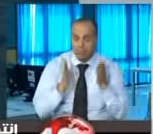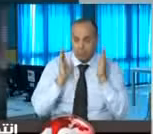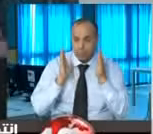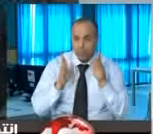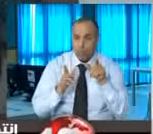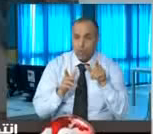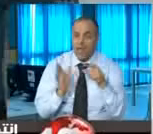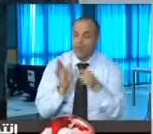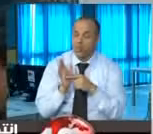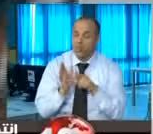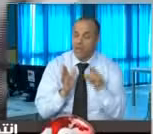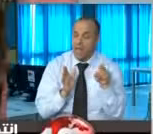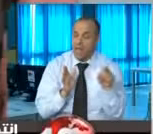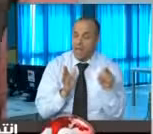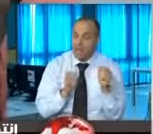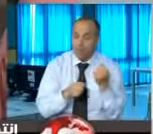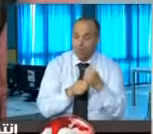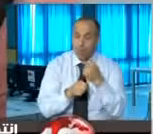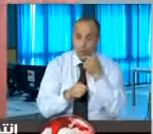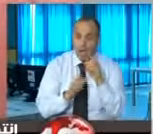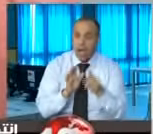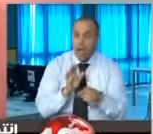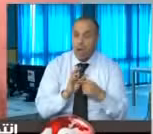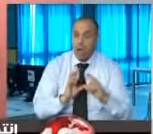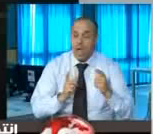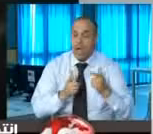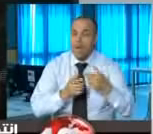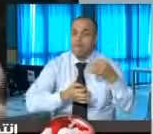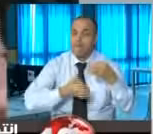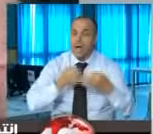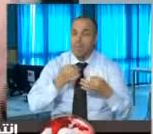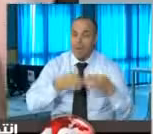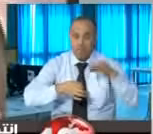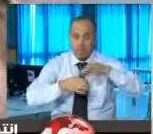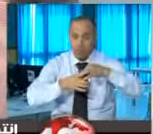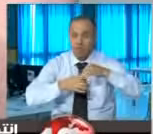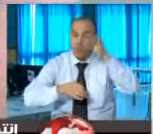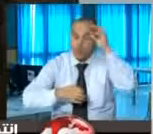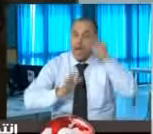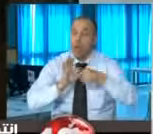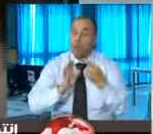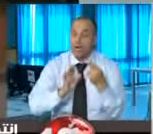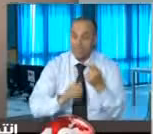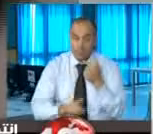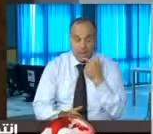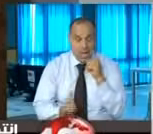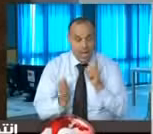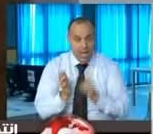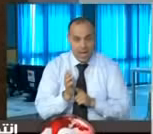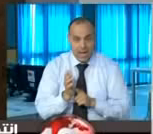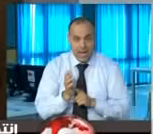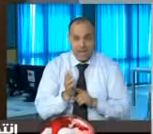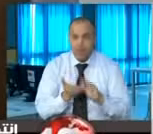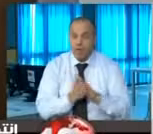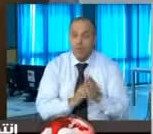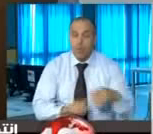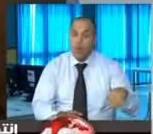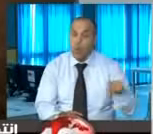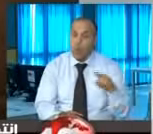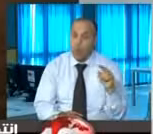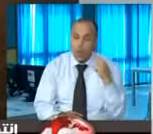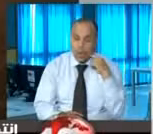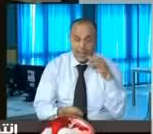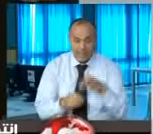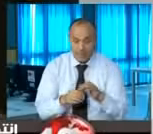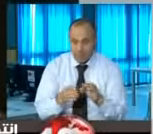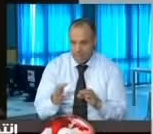المؤسسة الدستورية التي تعد أول هيكل قضائي منتخب في تونس. وقد أكدت هذه المنظمات أن هذه